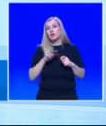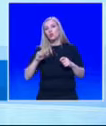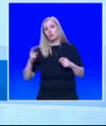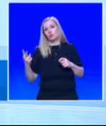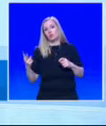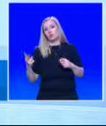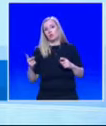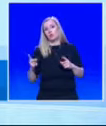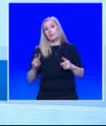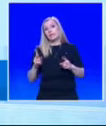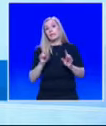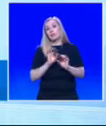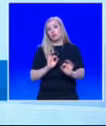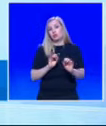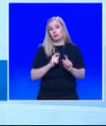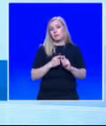нищо.